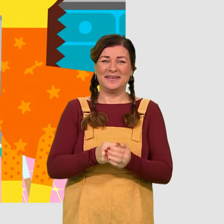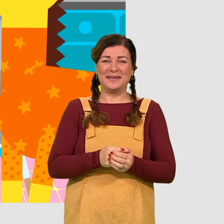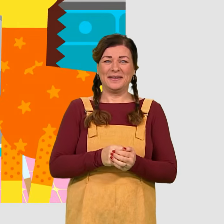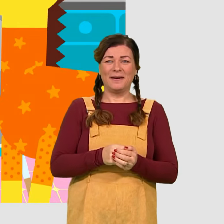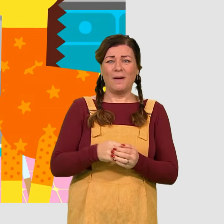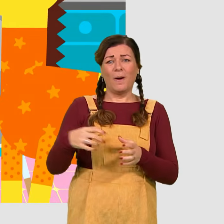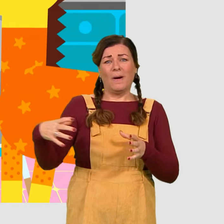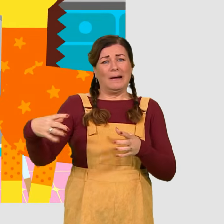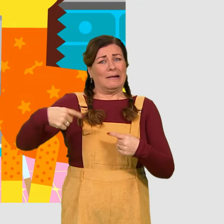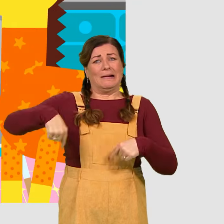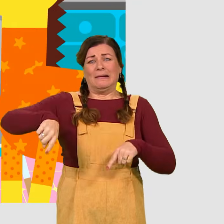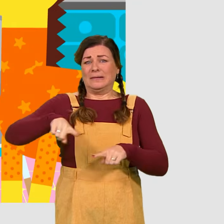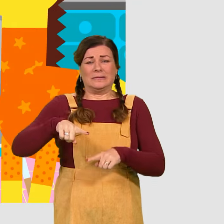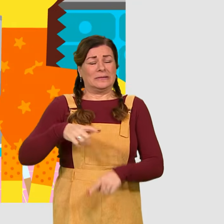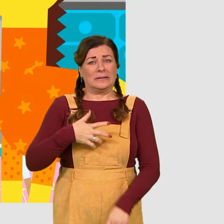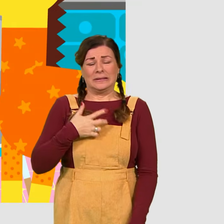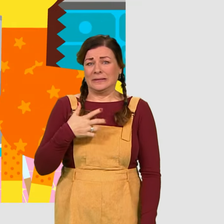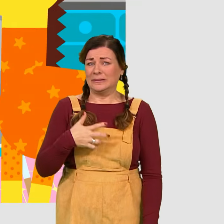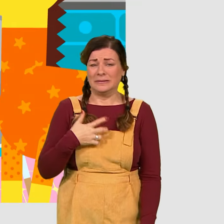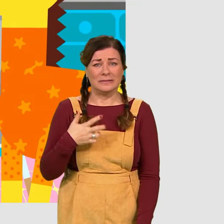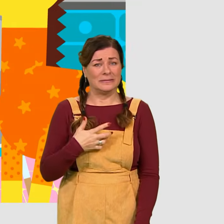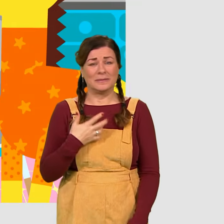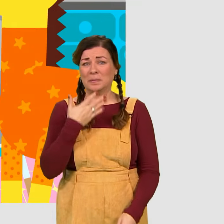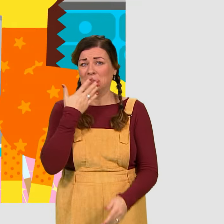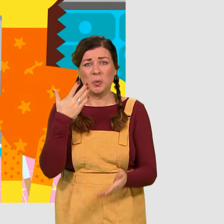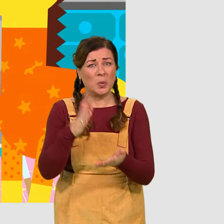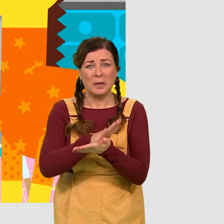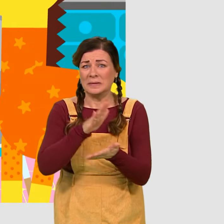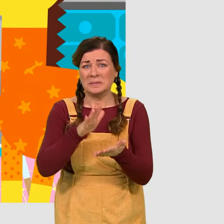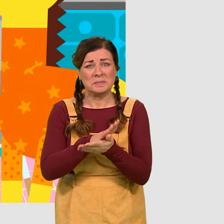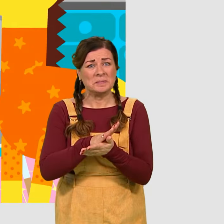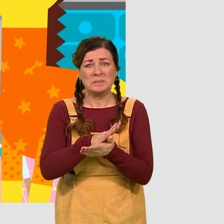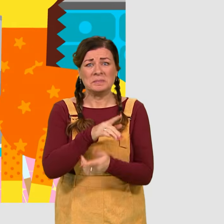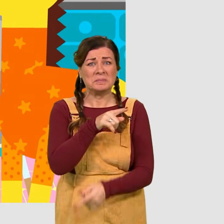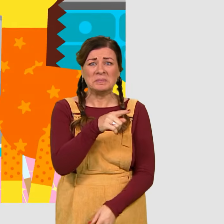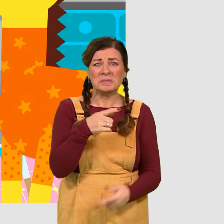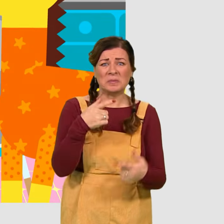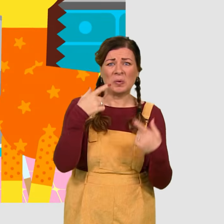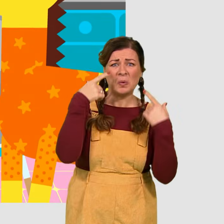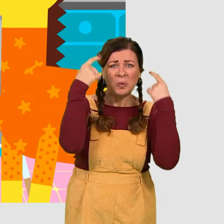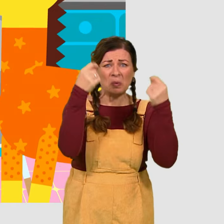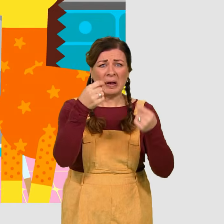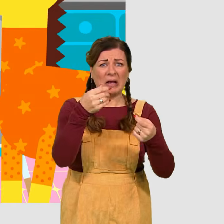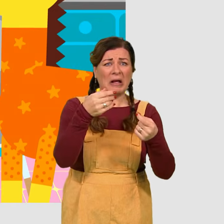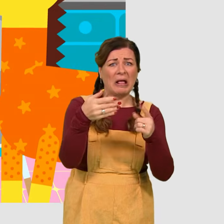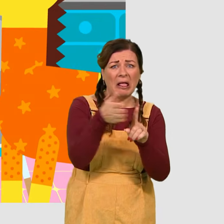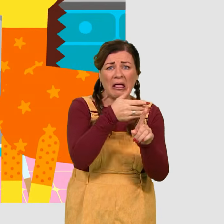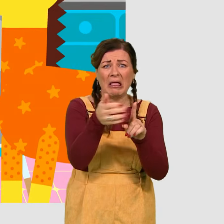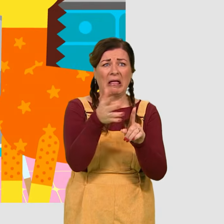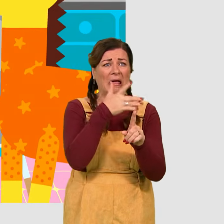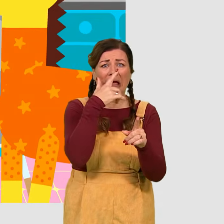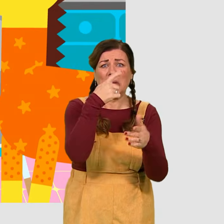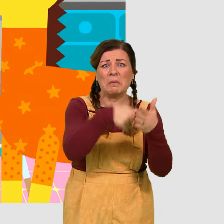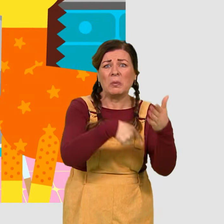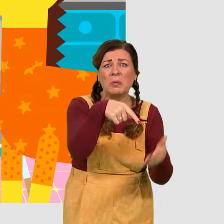Roedd y criw yn anhapus iawn bod triog wedi prynu'r hedyn gan y corach bach mewn siwt werdd a teit